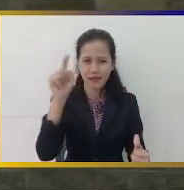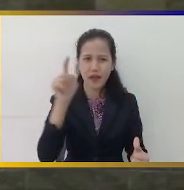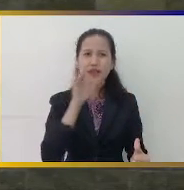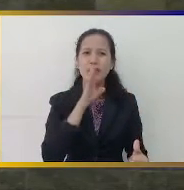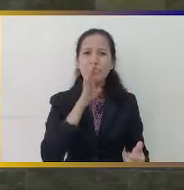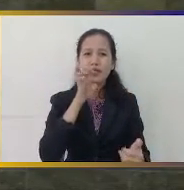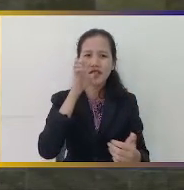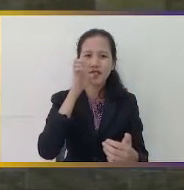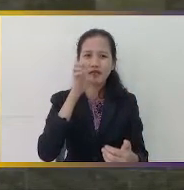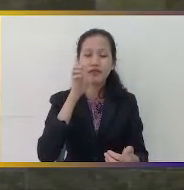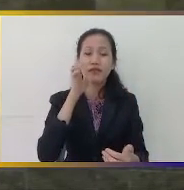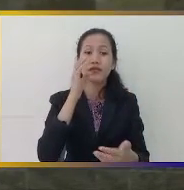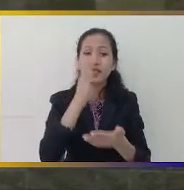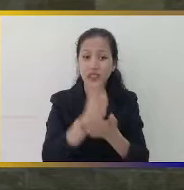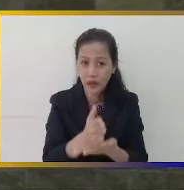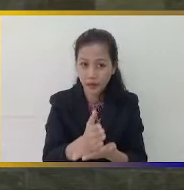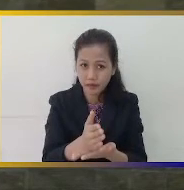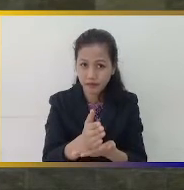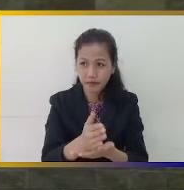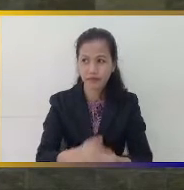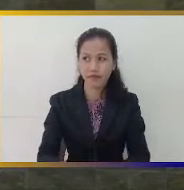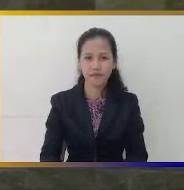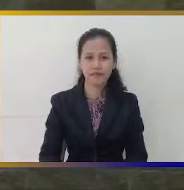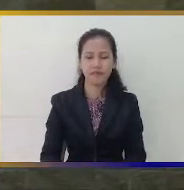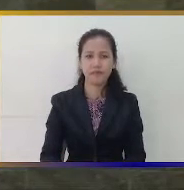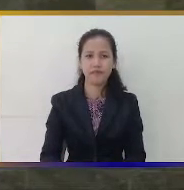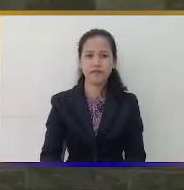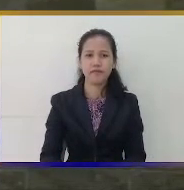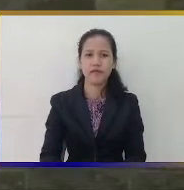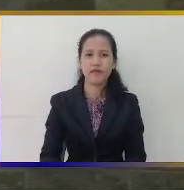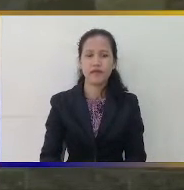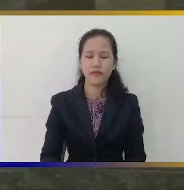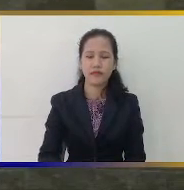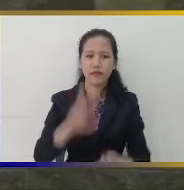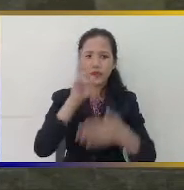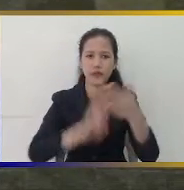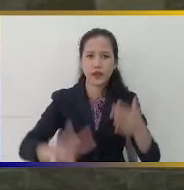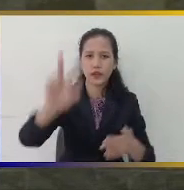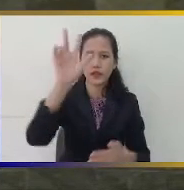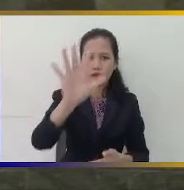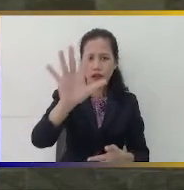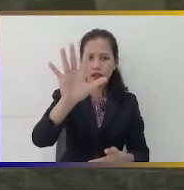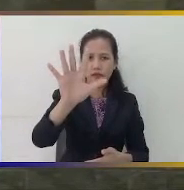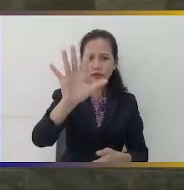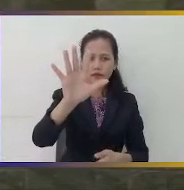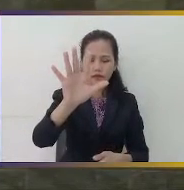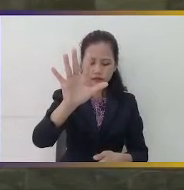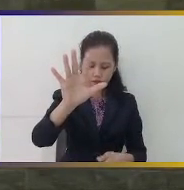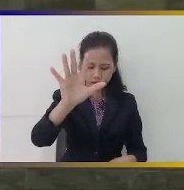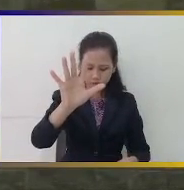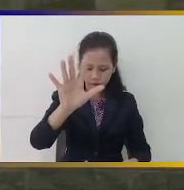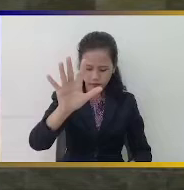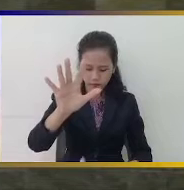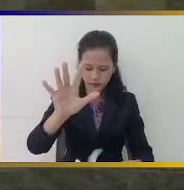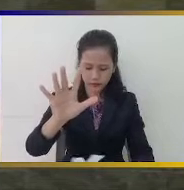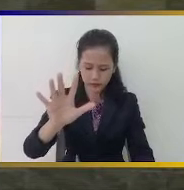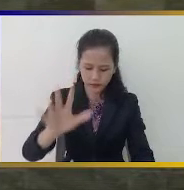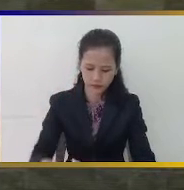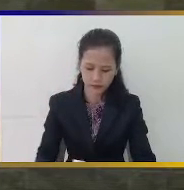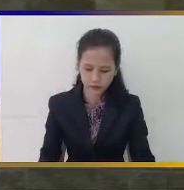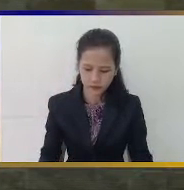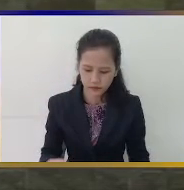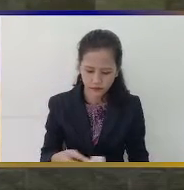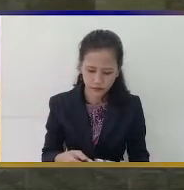Or do not hinder God. Ang sabi po ng verse number 5, for established a testimony in Jacob and appointed a law in Israel, which